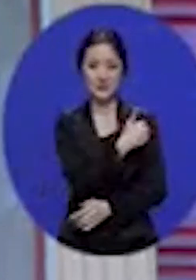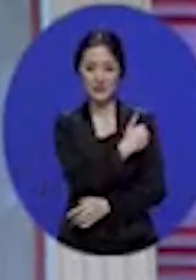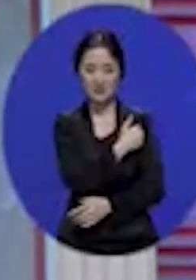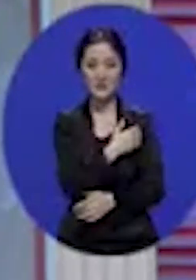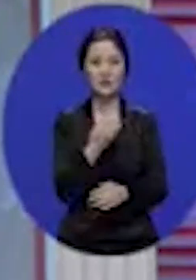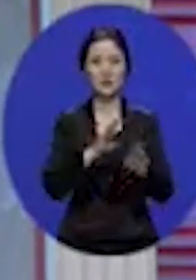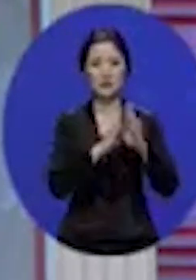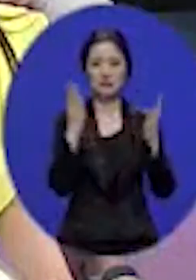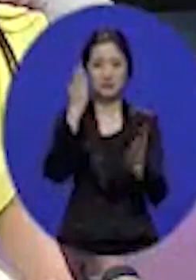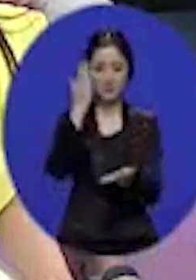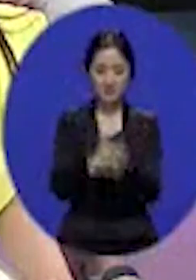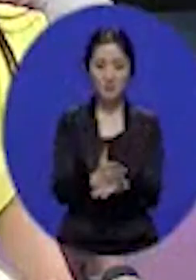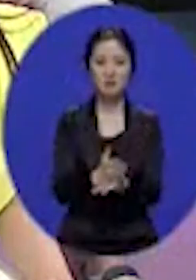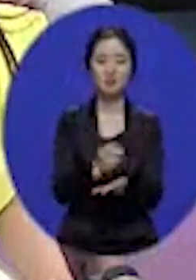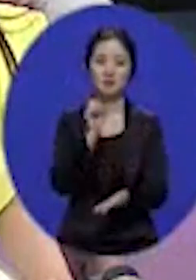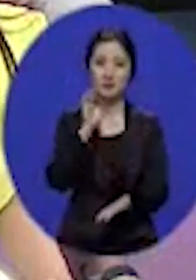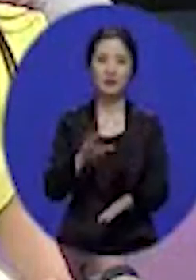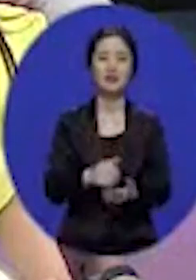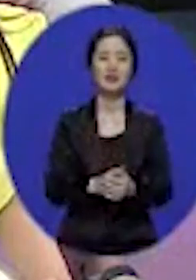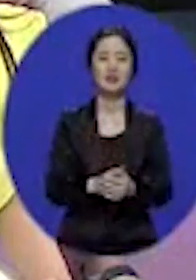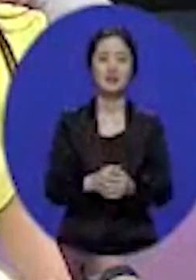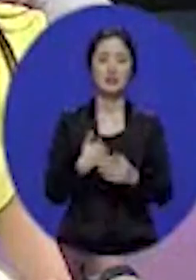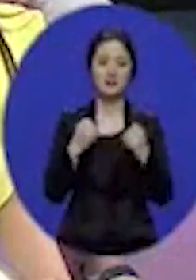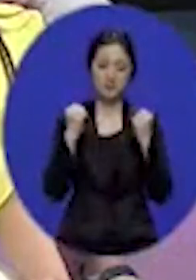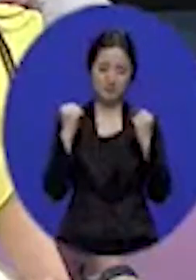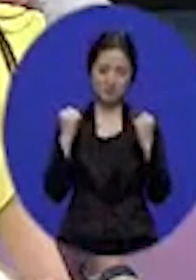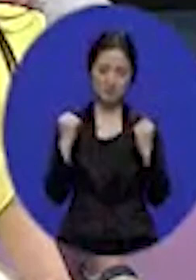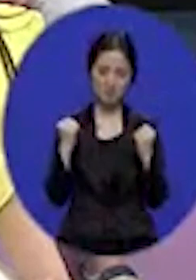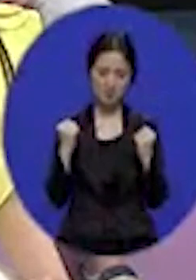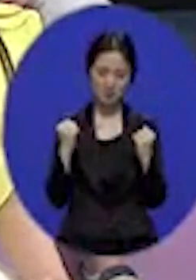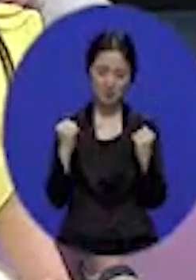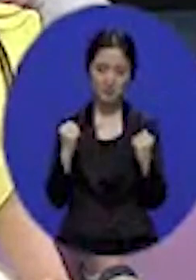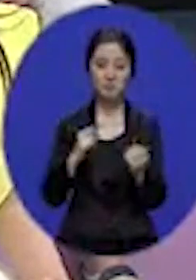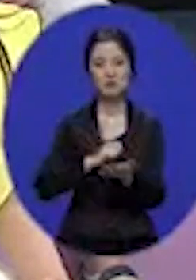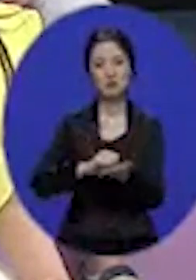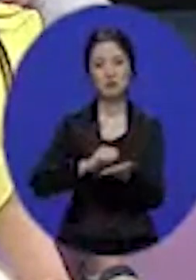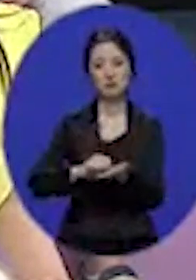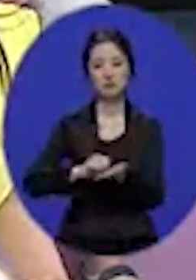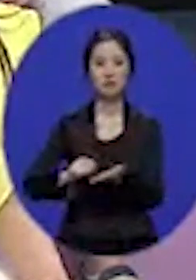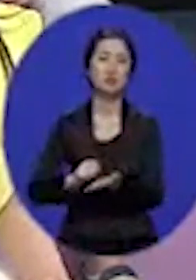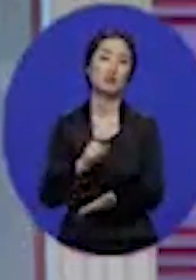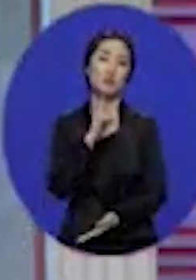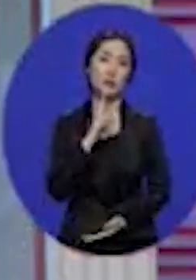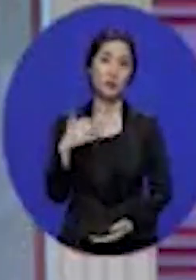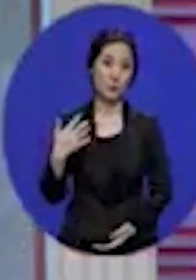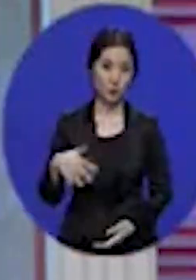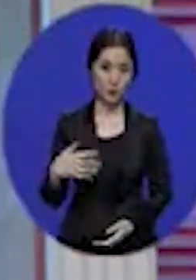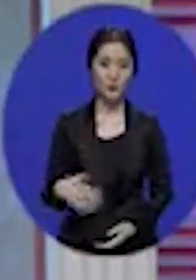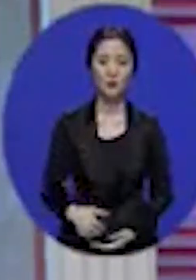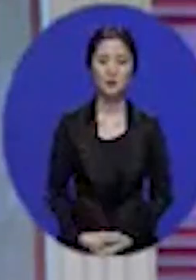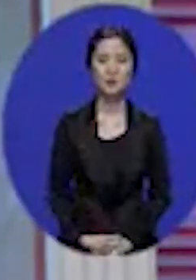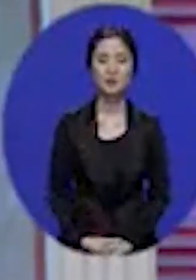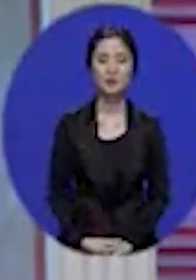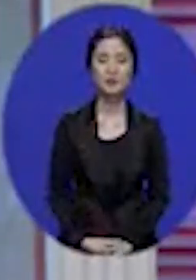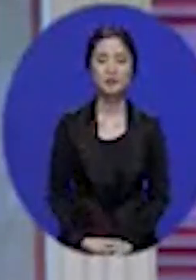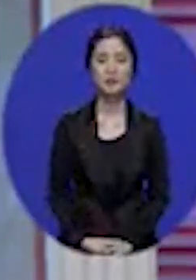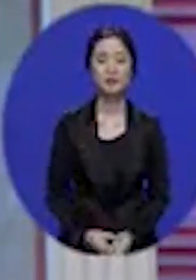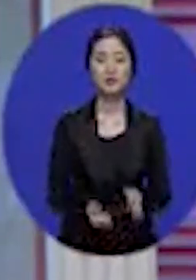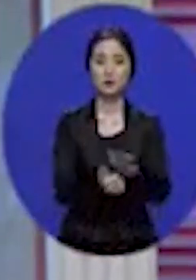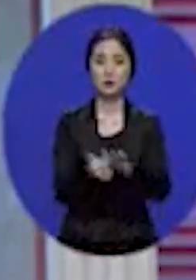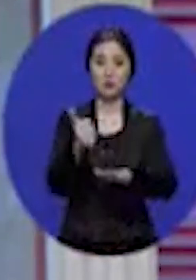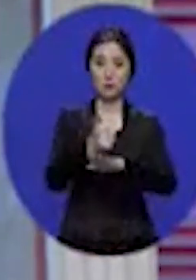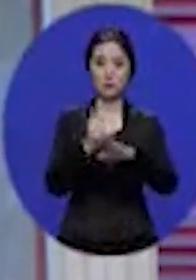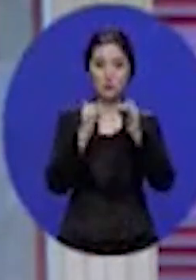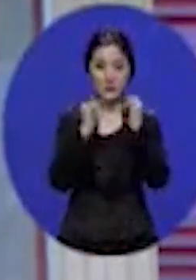열지 마라. 그 양반이 자기가 만들어 놓은 감옥 안에서 글을 썼던 거죠. 우리가 성공한 사람들 이렇게